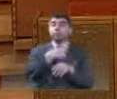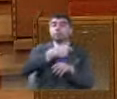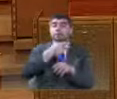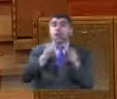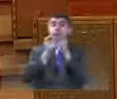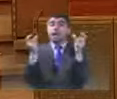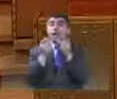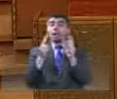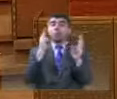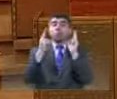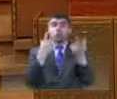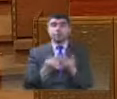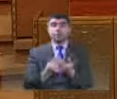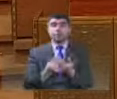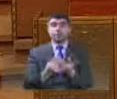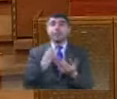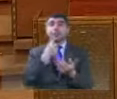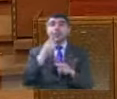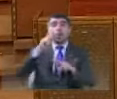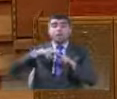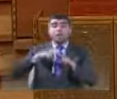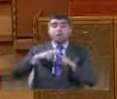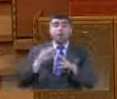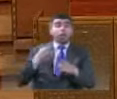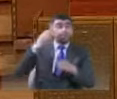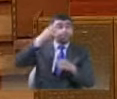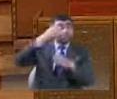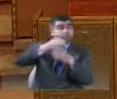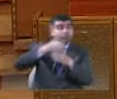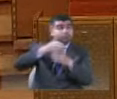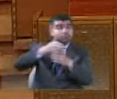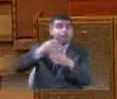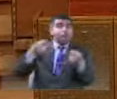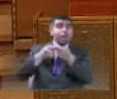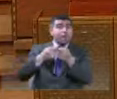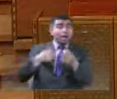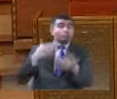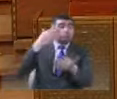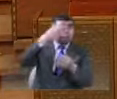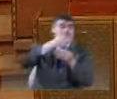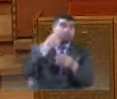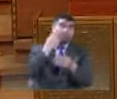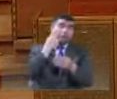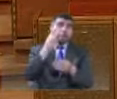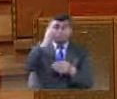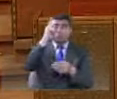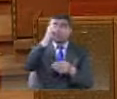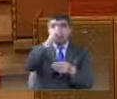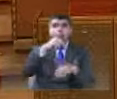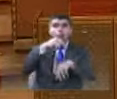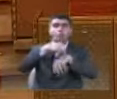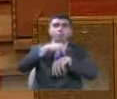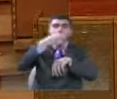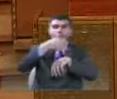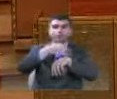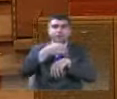يتعلق بالطريق السريع تازل حزيمة، الزيارة الأخيرة اللي كانت عطتنا تصور أننا إن شاء الله غادي نحترموا الأجال مع بعض